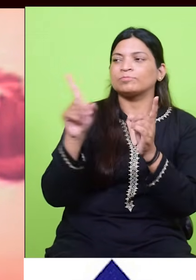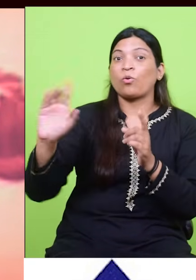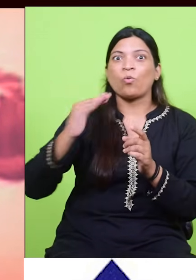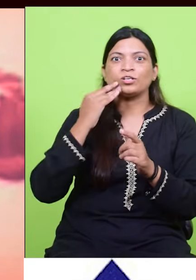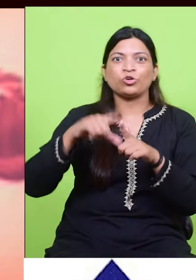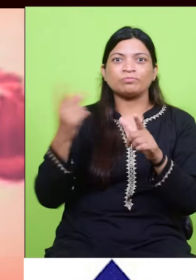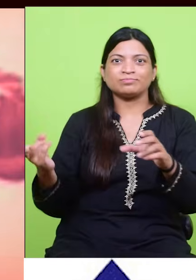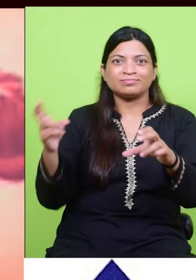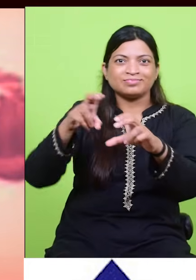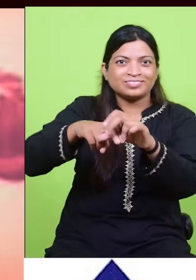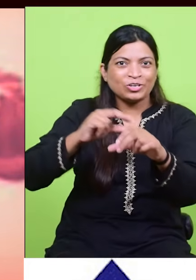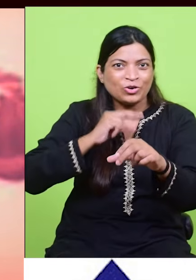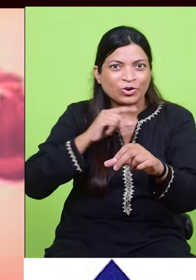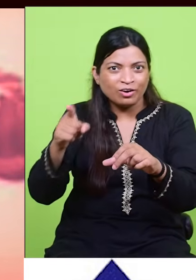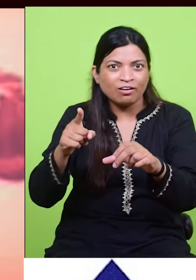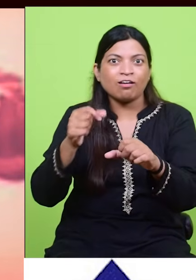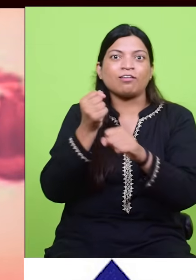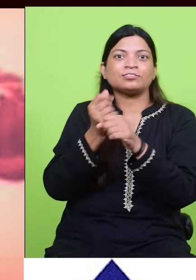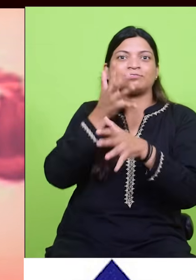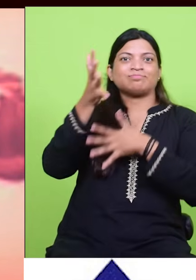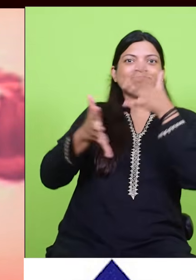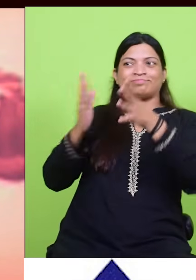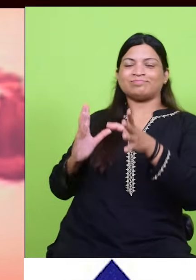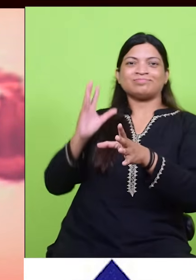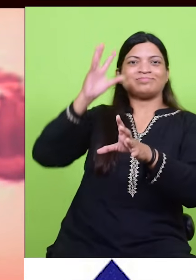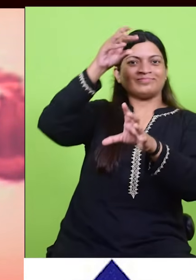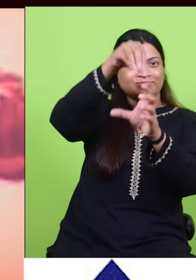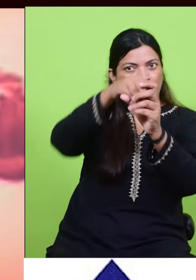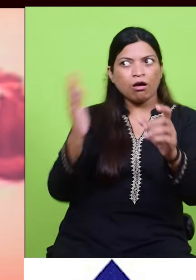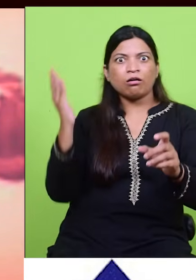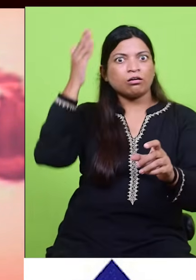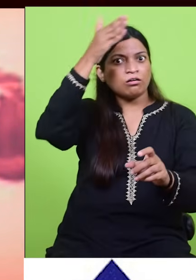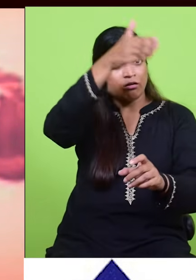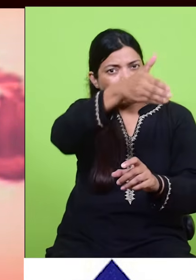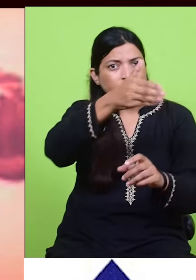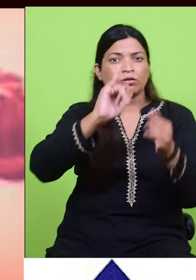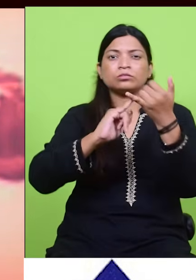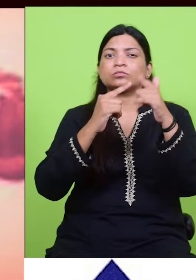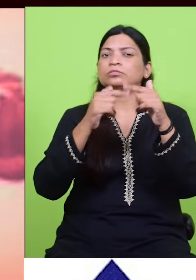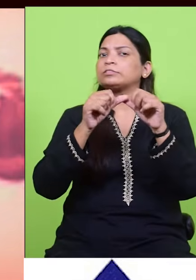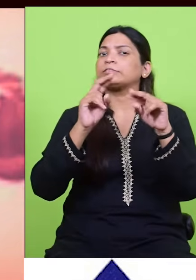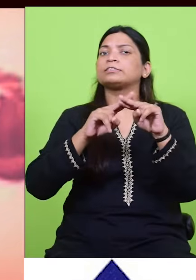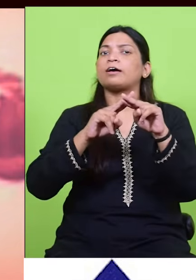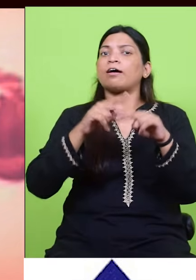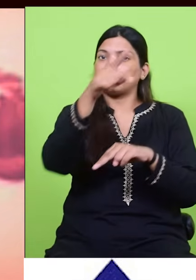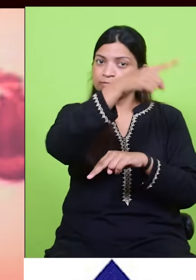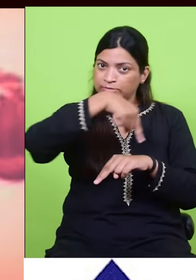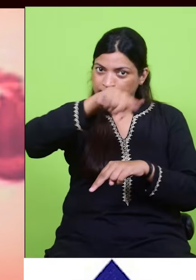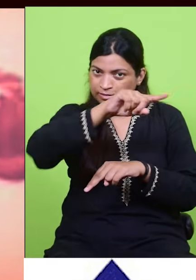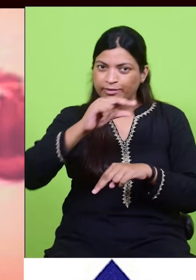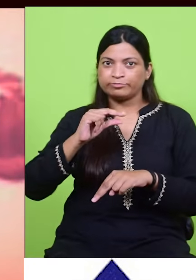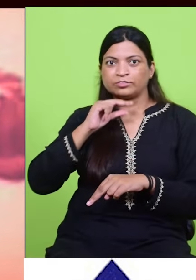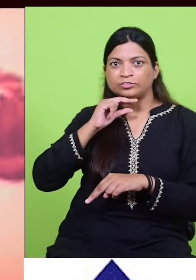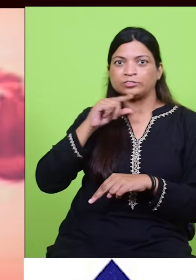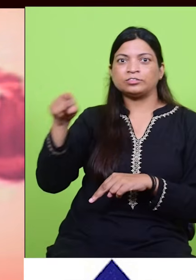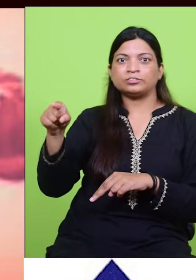सबसे मिलवाया और उनको भी बताया कि गुरदीप से हम कैसे बात करेंगे, क्योंकि एक बार आपका मोबिलिटी ओरिएंटेशन